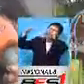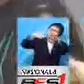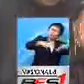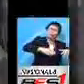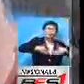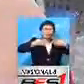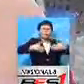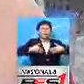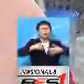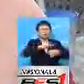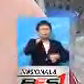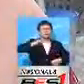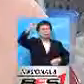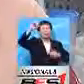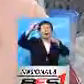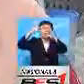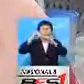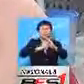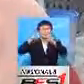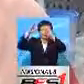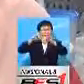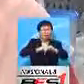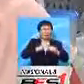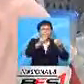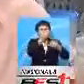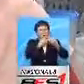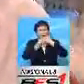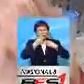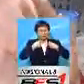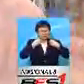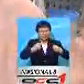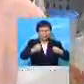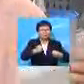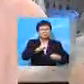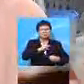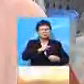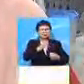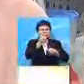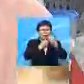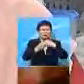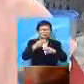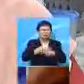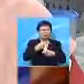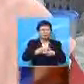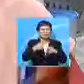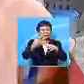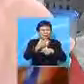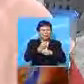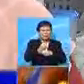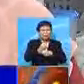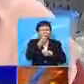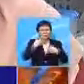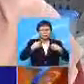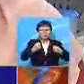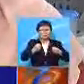semangat mereka. Harapan saya sendiri dengan pemakanan yang sehat ni, saya ambil secara ringkasnya, dia dapat